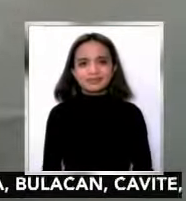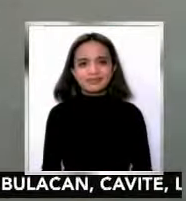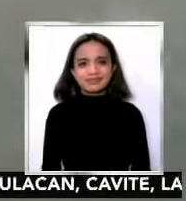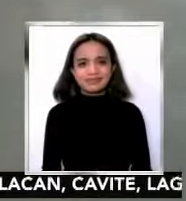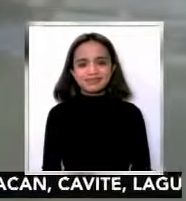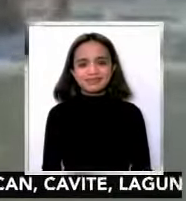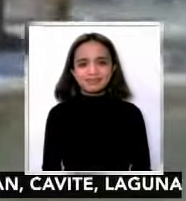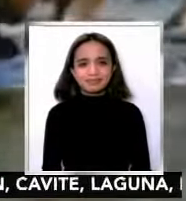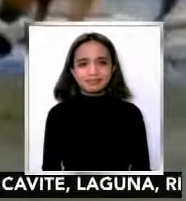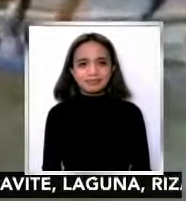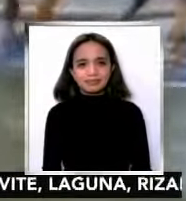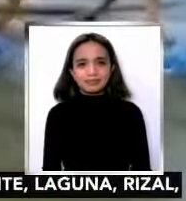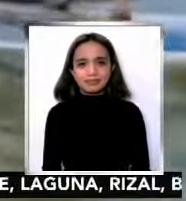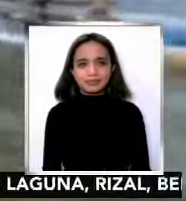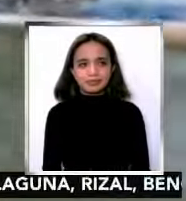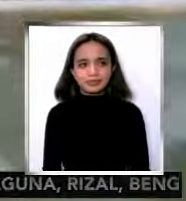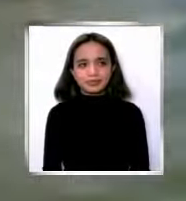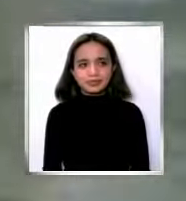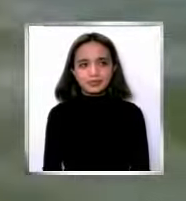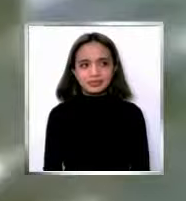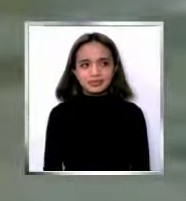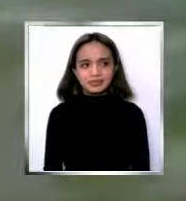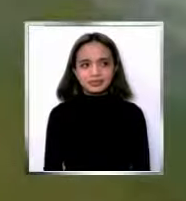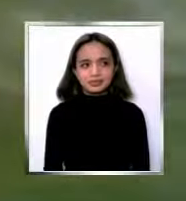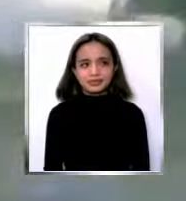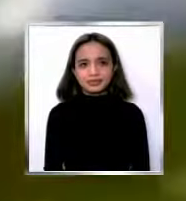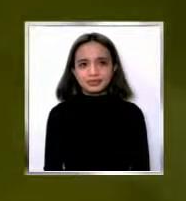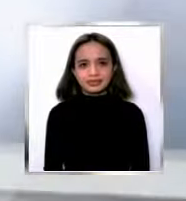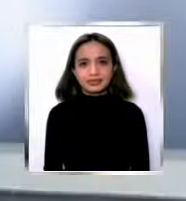JP Soriano, Nakatutok, 24 Oras.